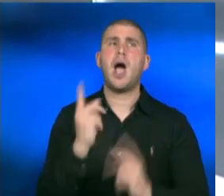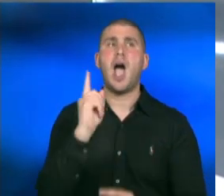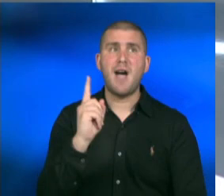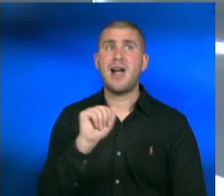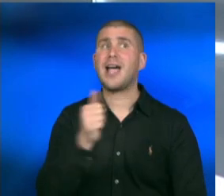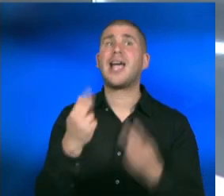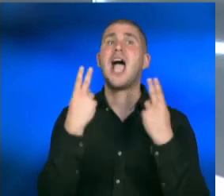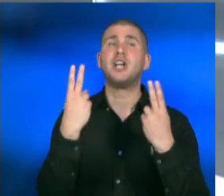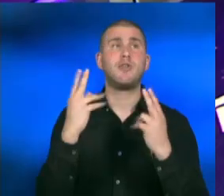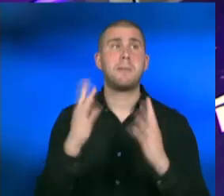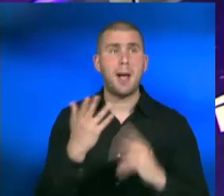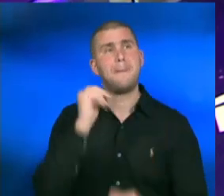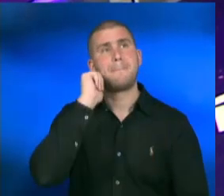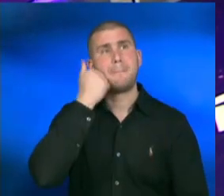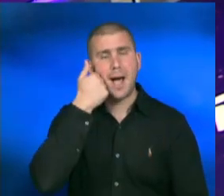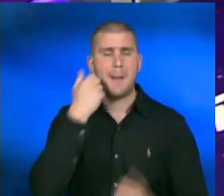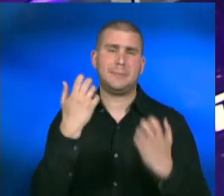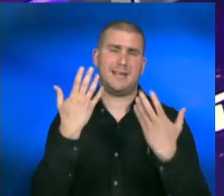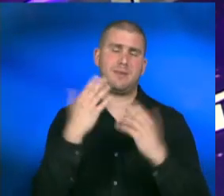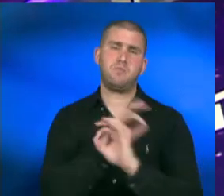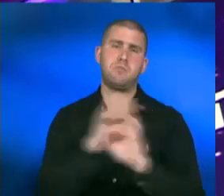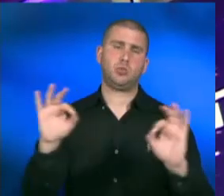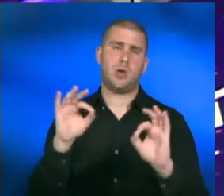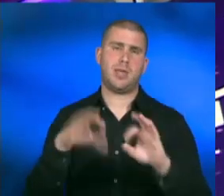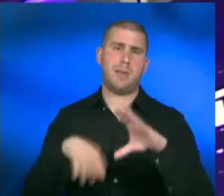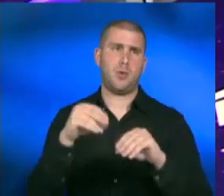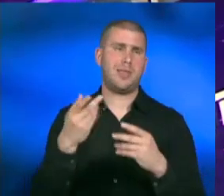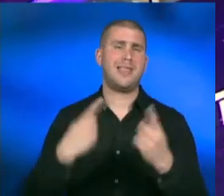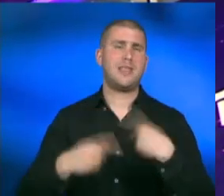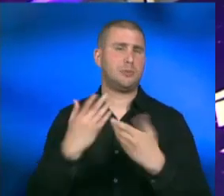החשוב ביותר דוריה, מחר מזג אוויר מושלם לבחירות. אין תירוצים. תודה, שרון. תודה.